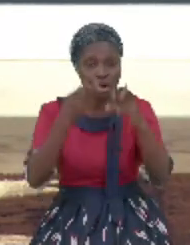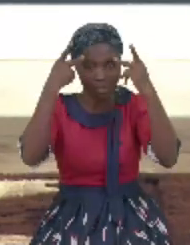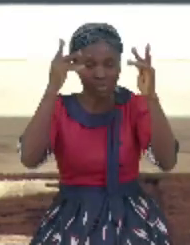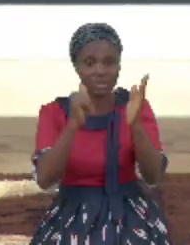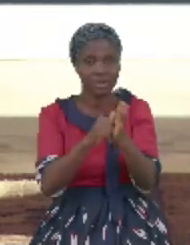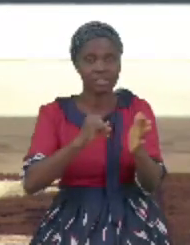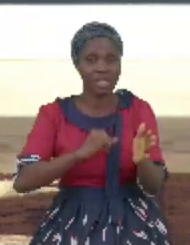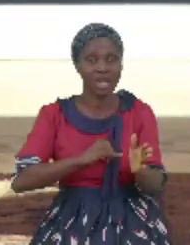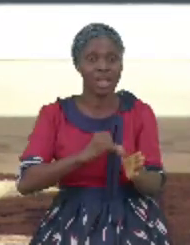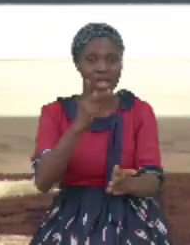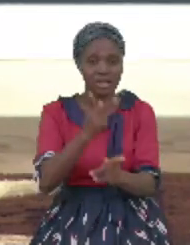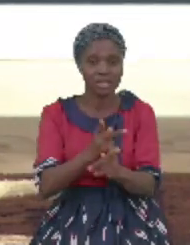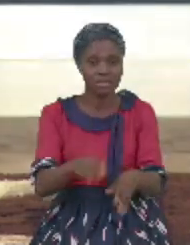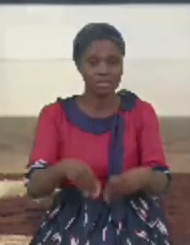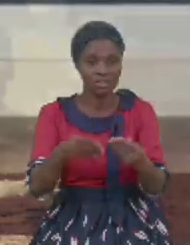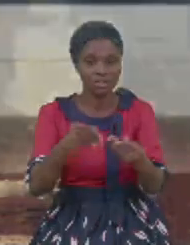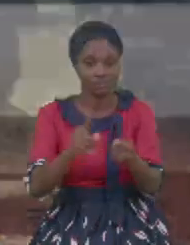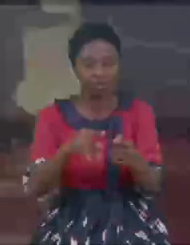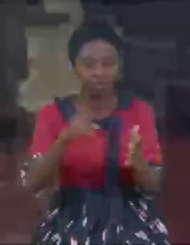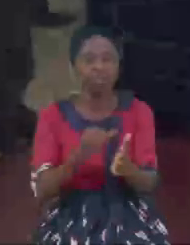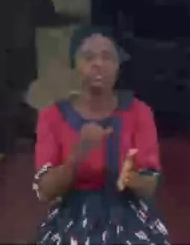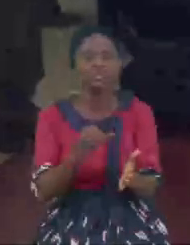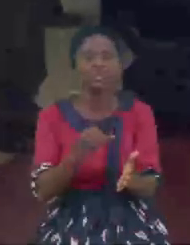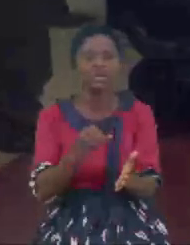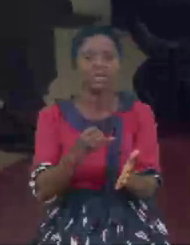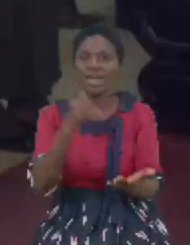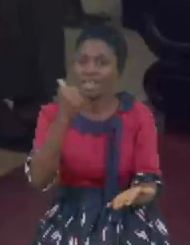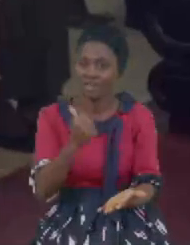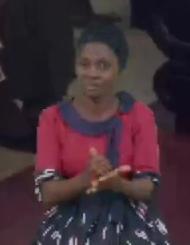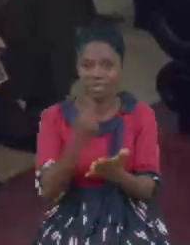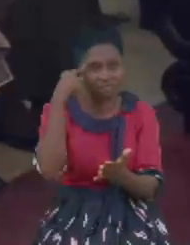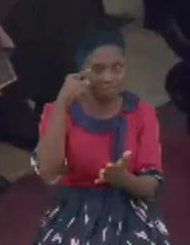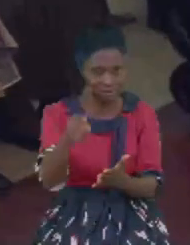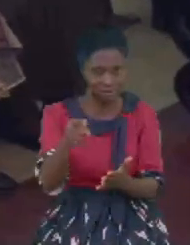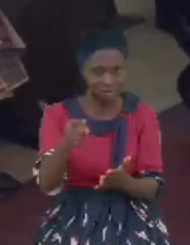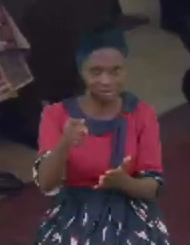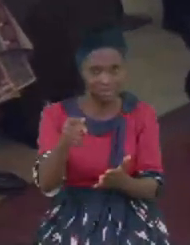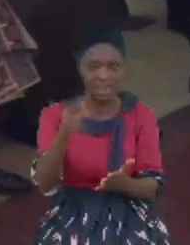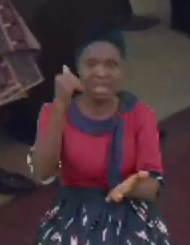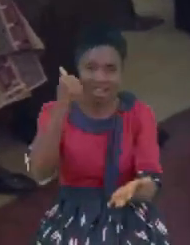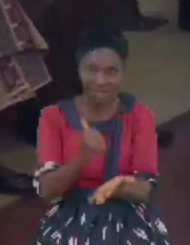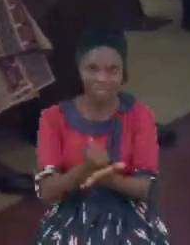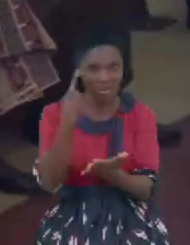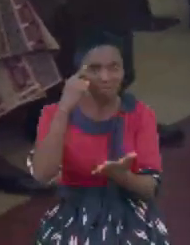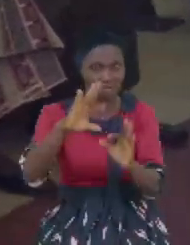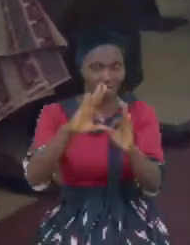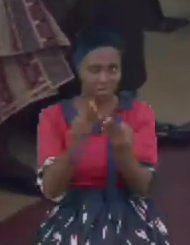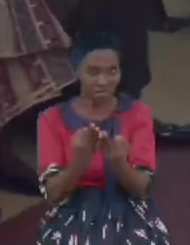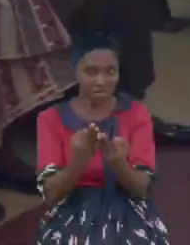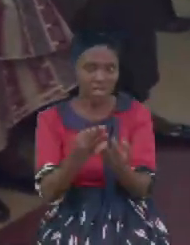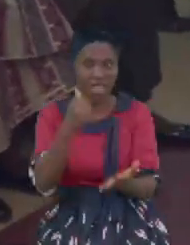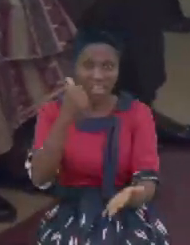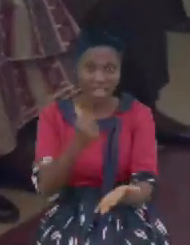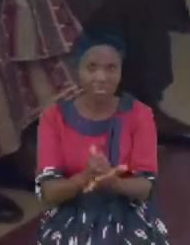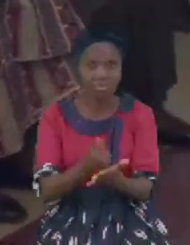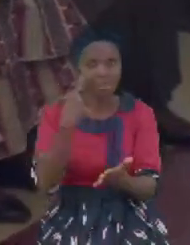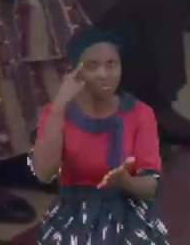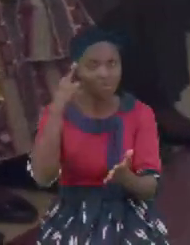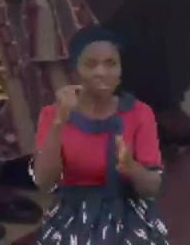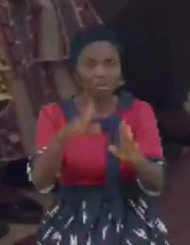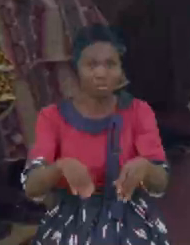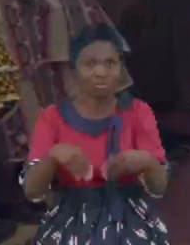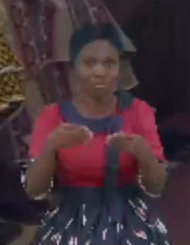postérité que je leur accorderai. Amen pour vous. Amen pour votre famille. Amen